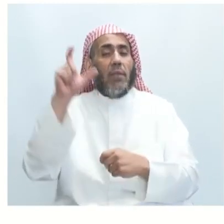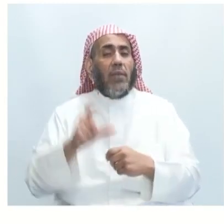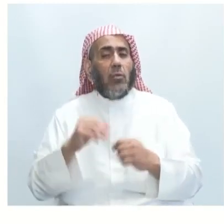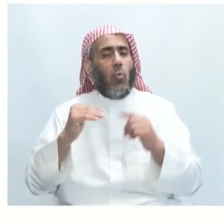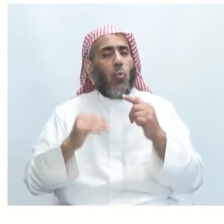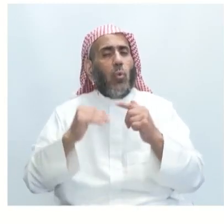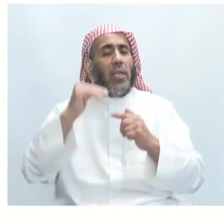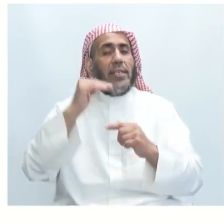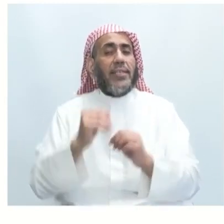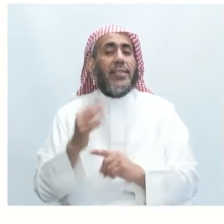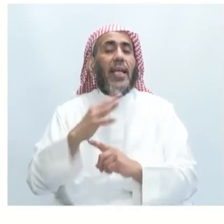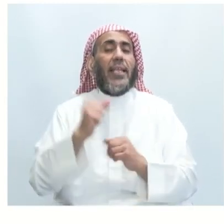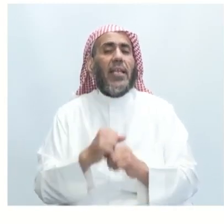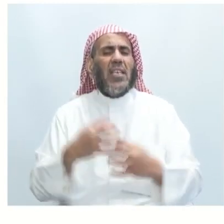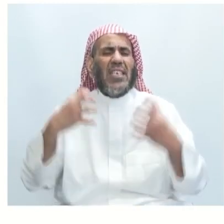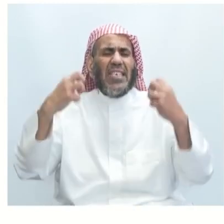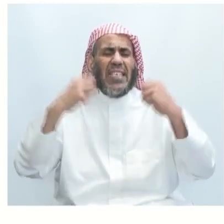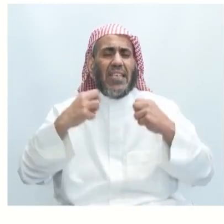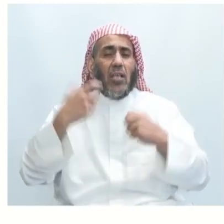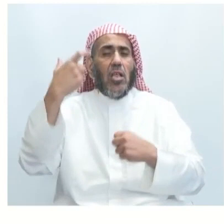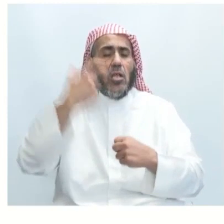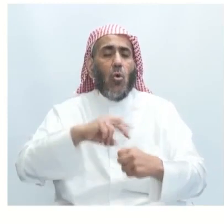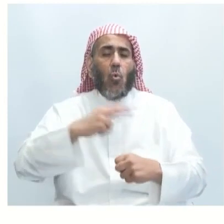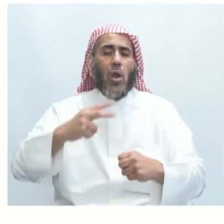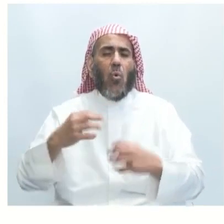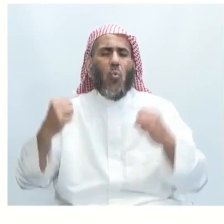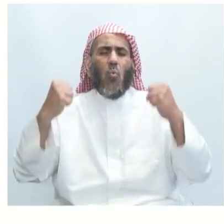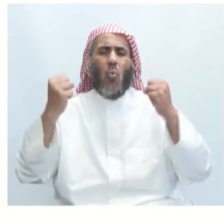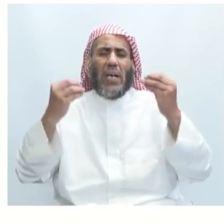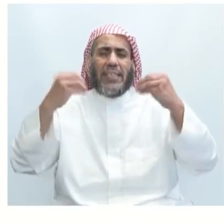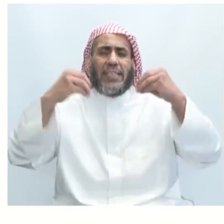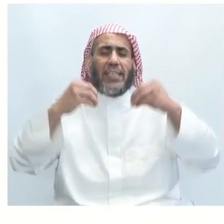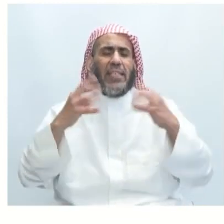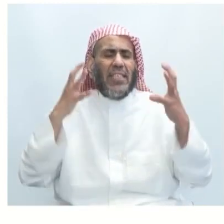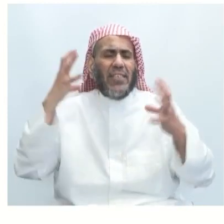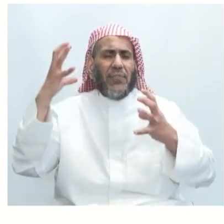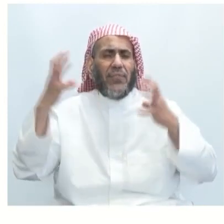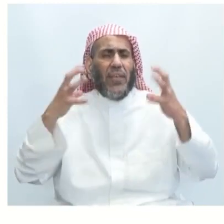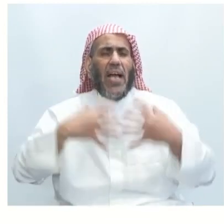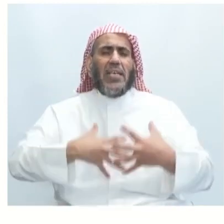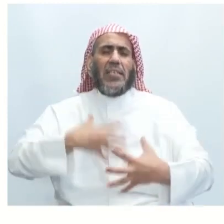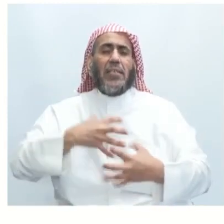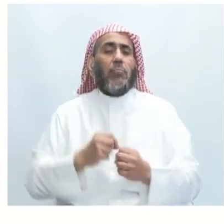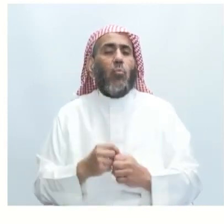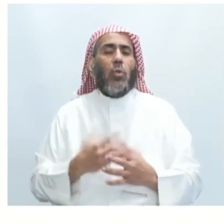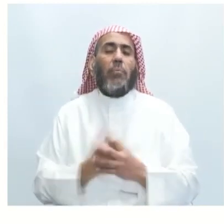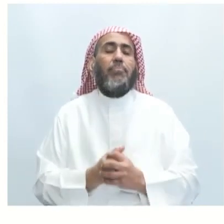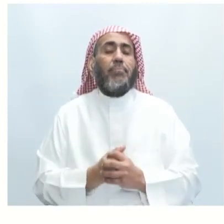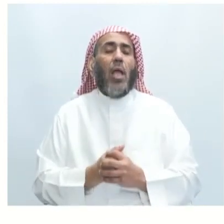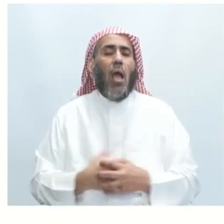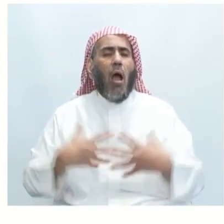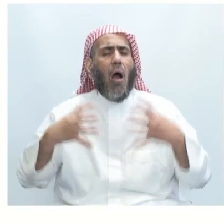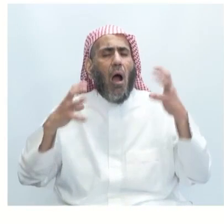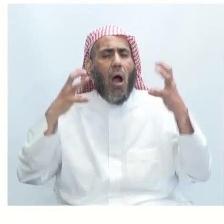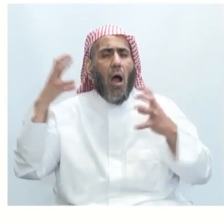ودرجه تاثير الضغط الذاتي عليه ونوع هذه الضغوط وشده الانفعالات التي ينتابها فالمن